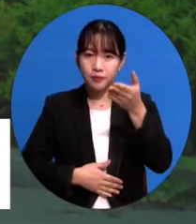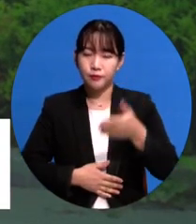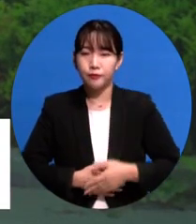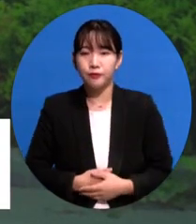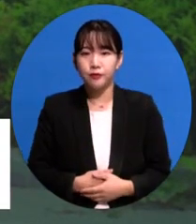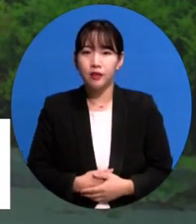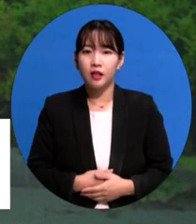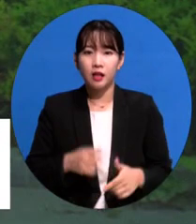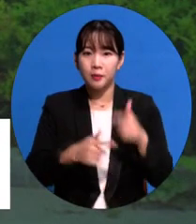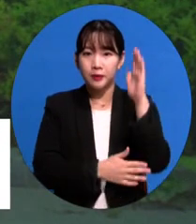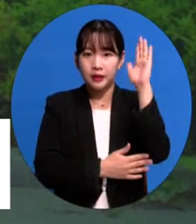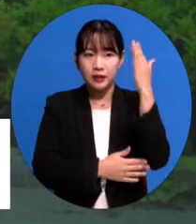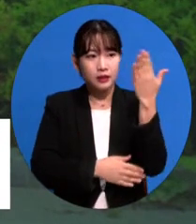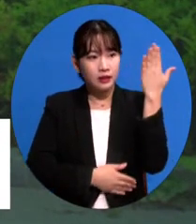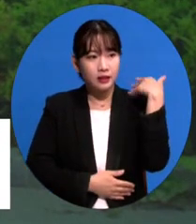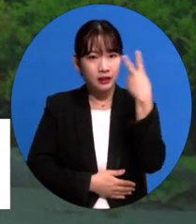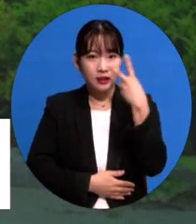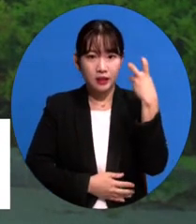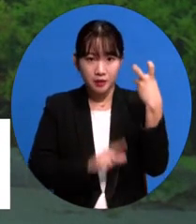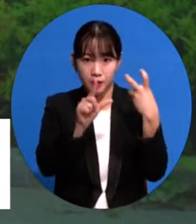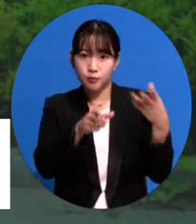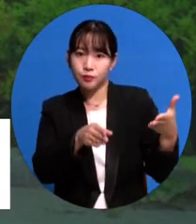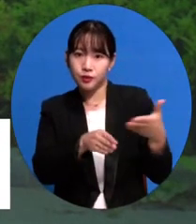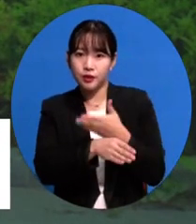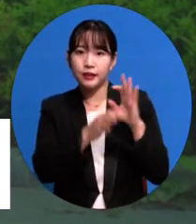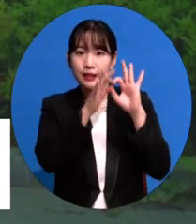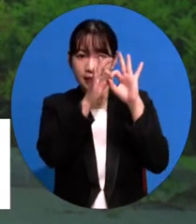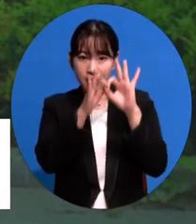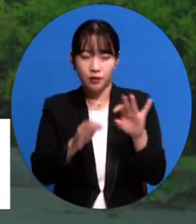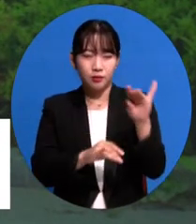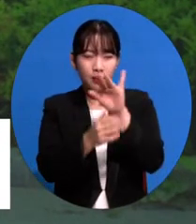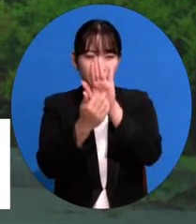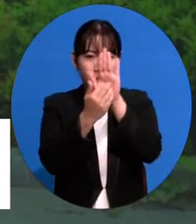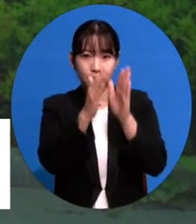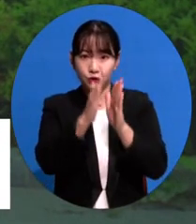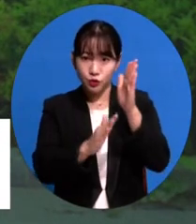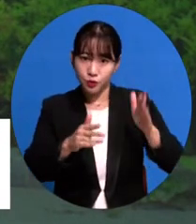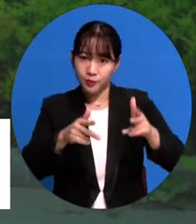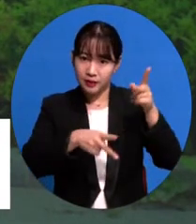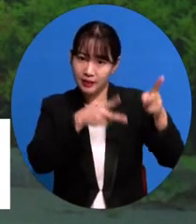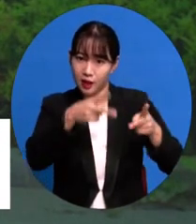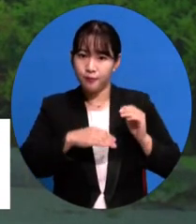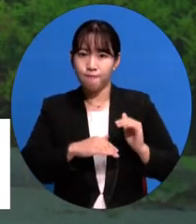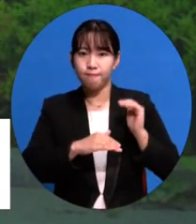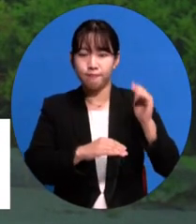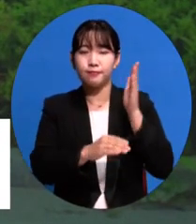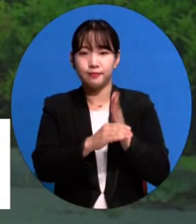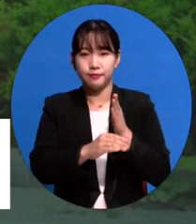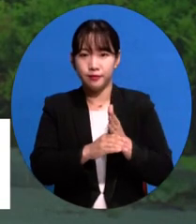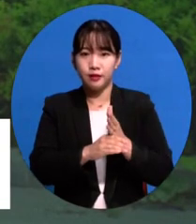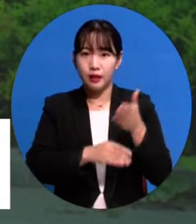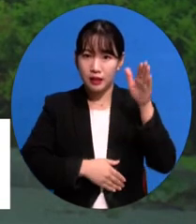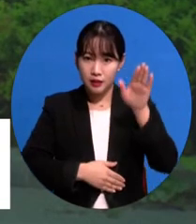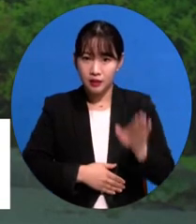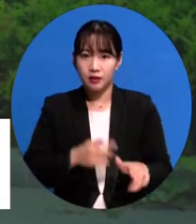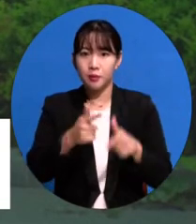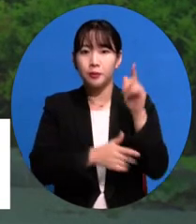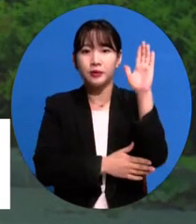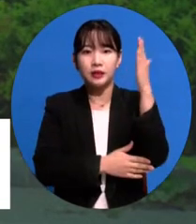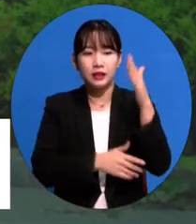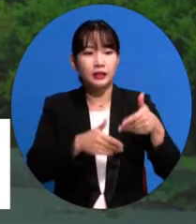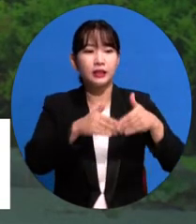들여다보겠습니다. 목포시는 지난 2020년부터 꾸준히 미세먼지 차단숲 사업을 진행해오고 있습니다. 그런데